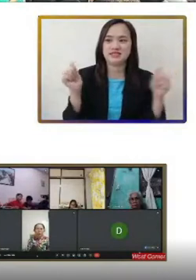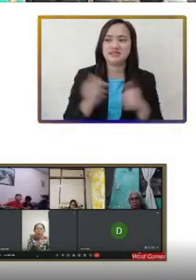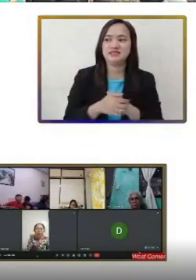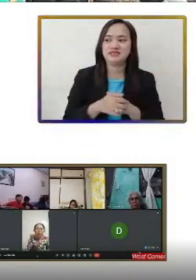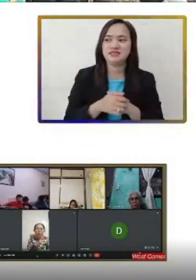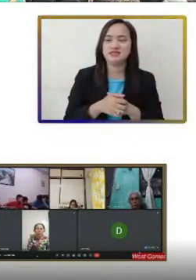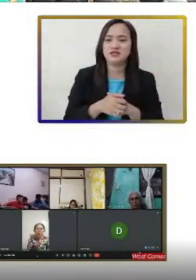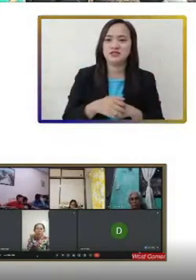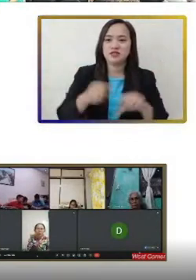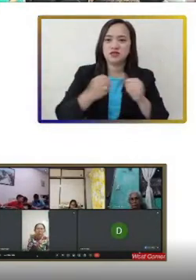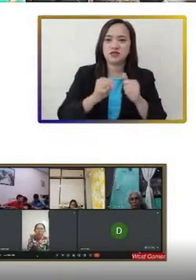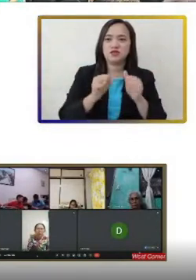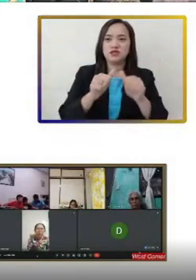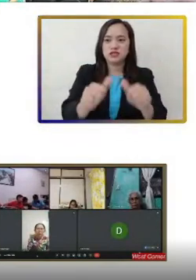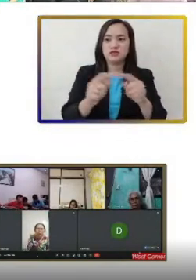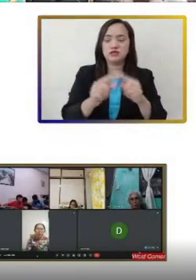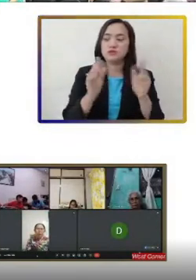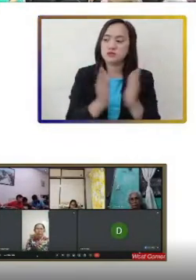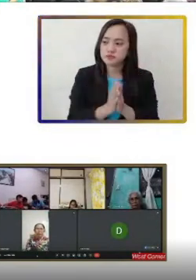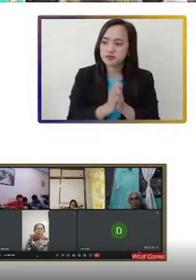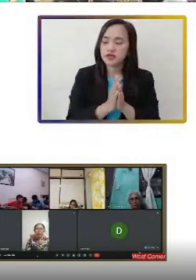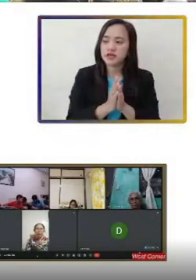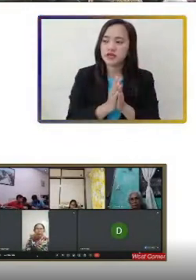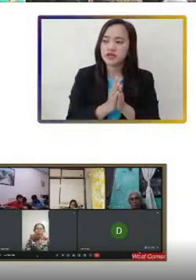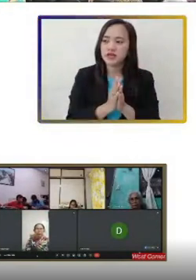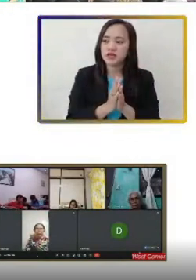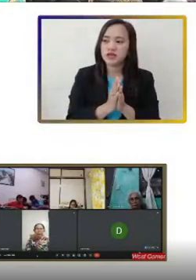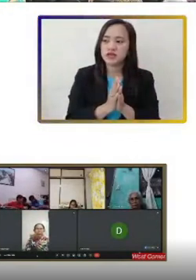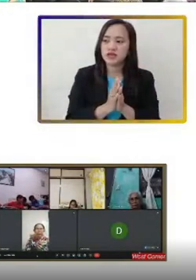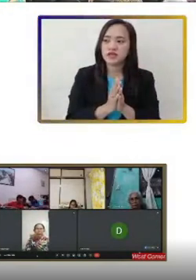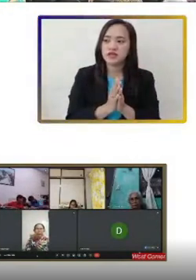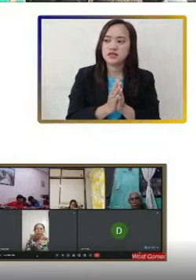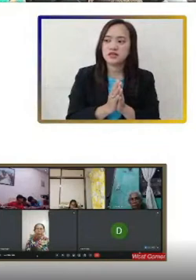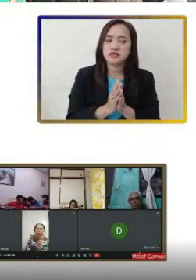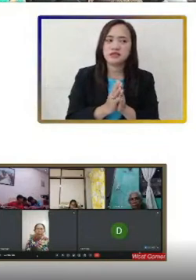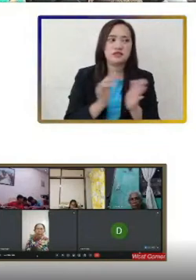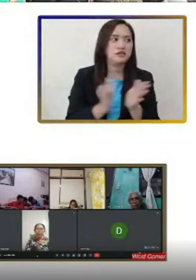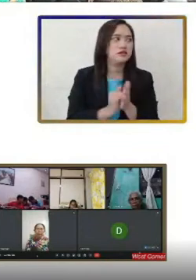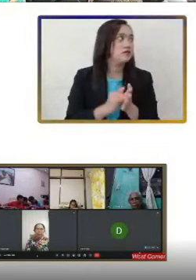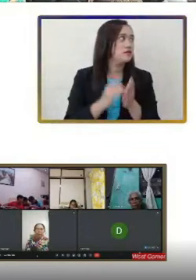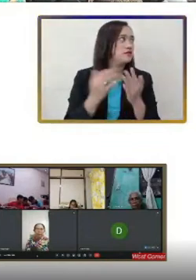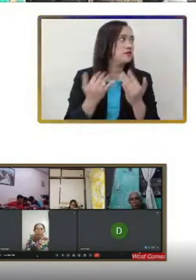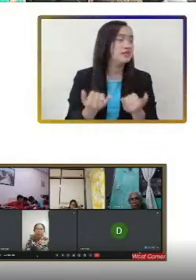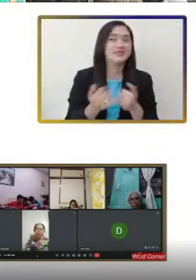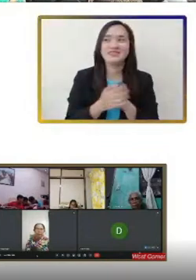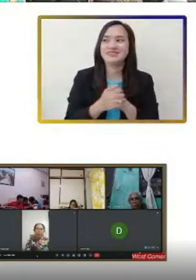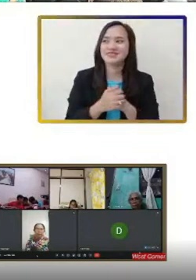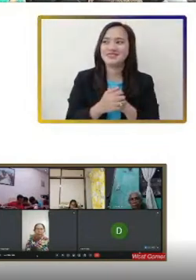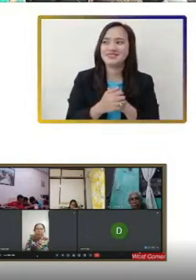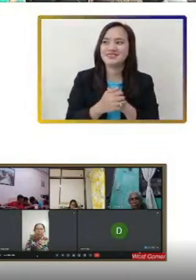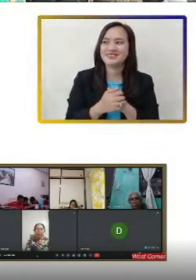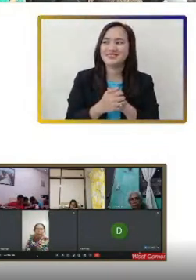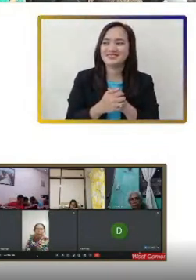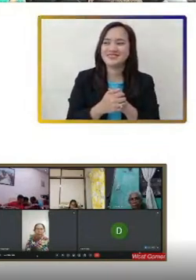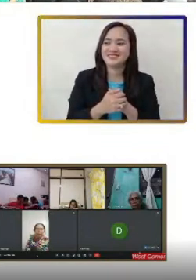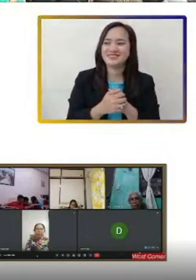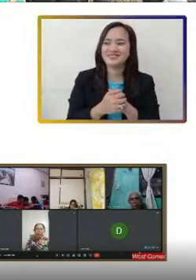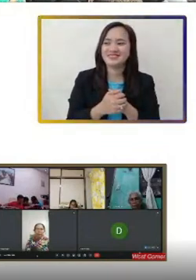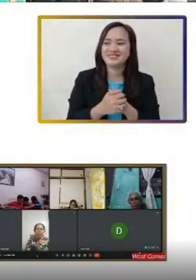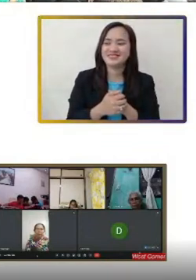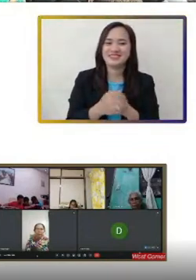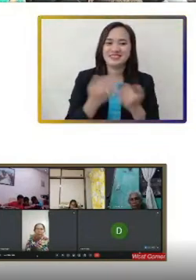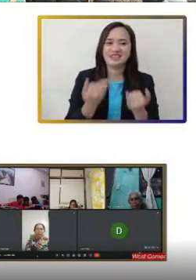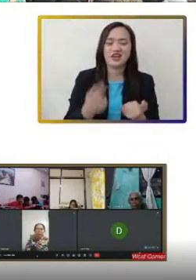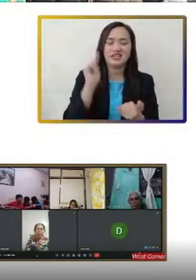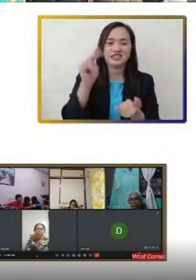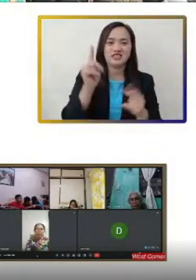panalangin nyo na kinakailangan muna pabalikin ko siya rito para matrain siya ganun at ma-officially talagang mailunsad po